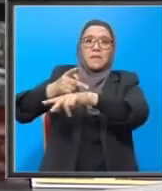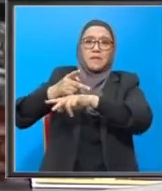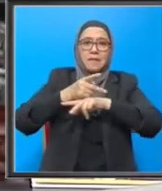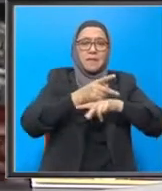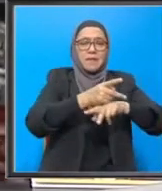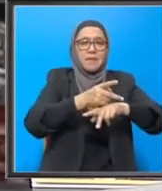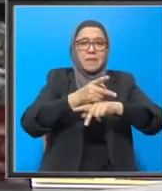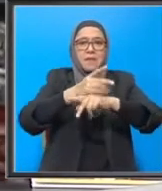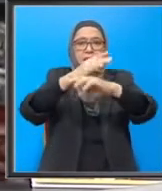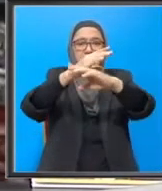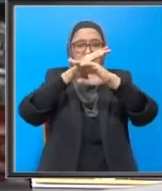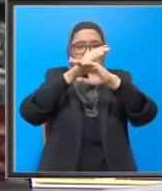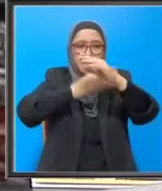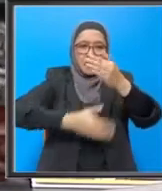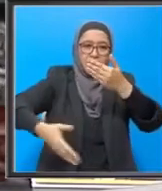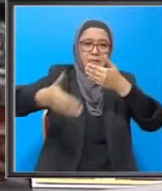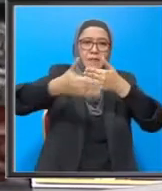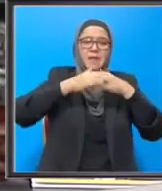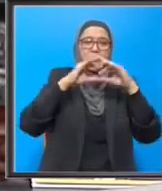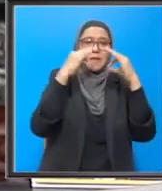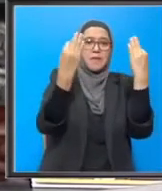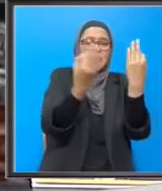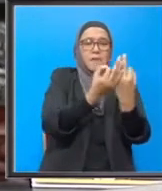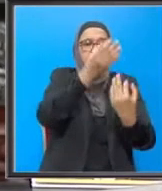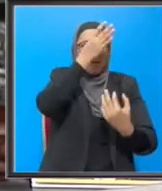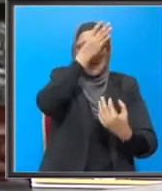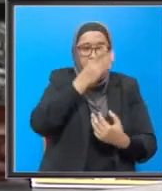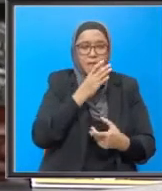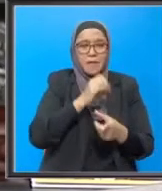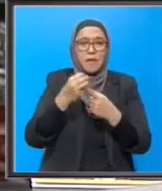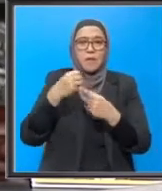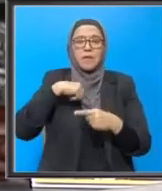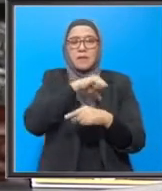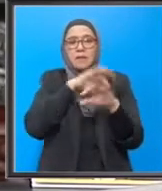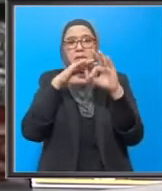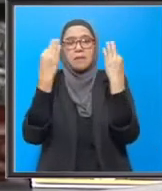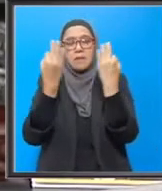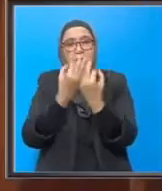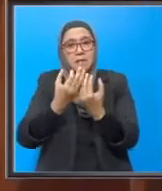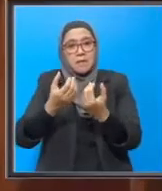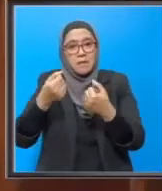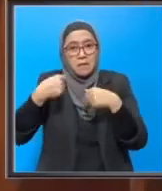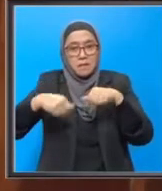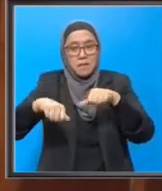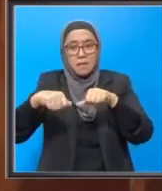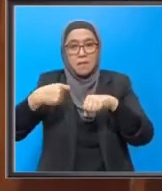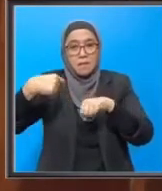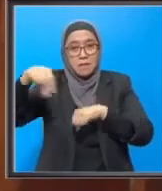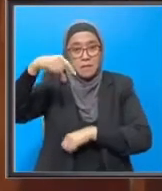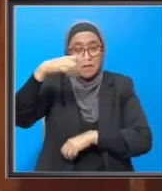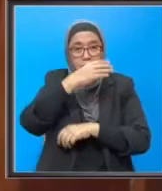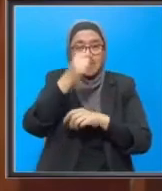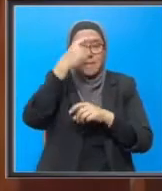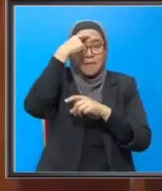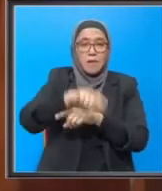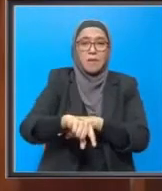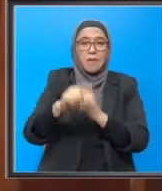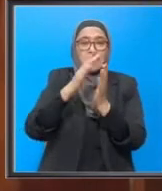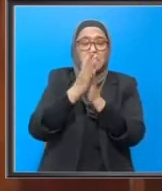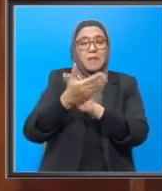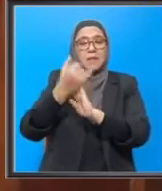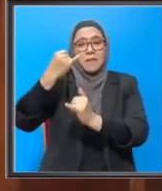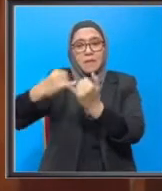dan perlindungan ke pangkuan ibu dan Papua atau ahli keluarganya daya dan menjadi penempatan di usia anak warga sebagai pilihan terakhir